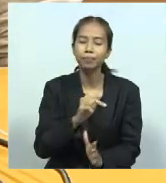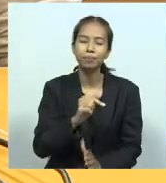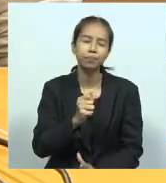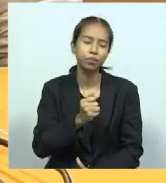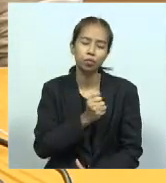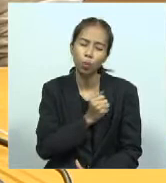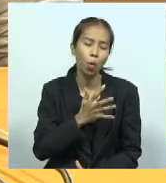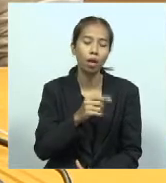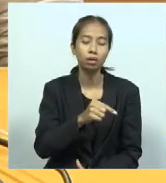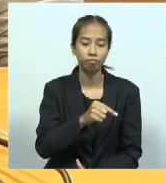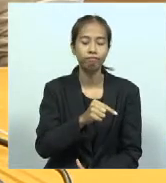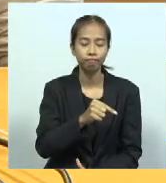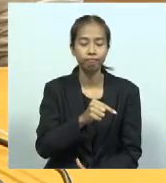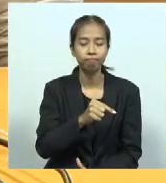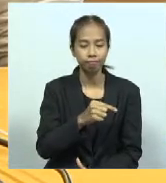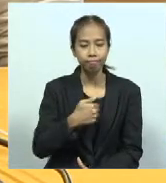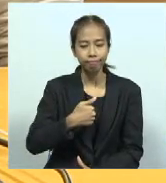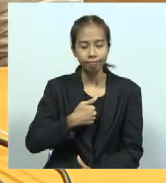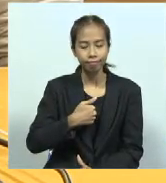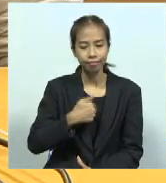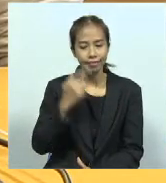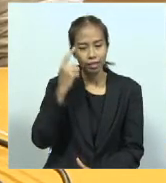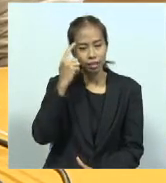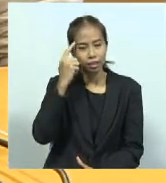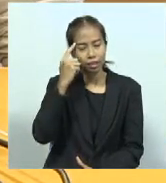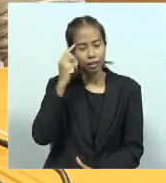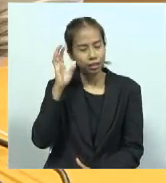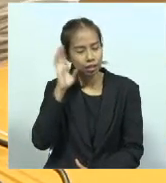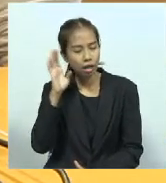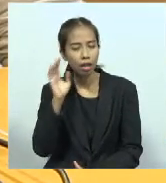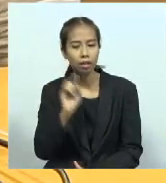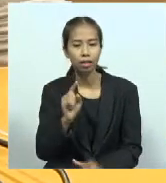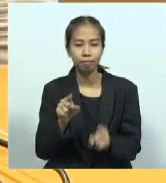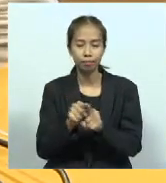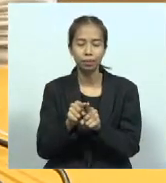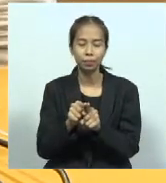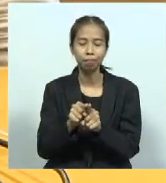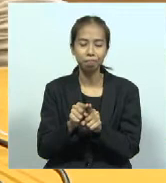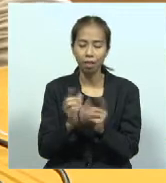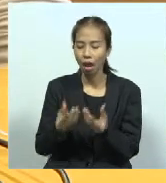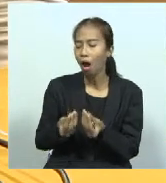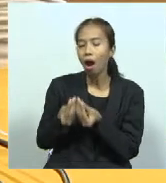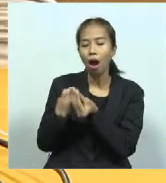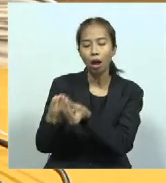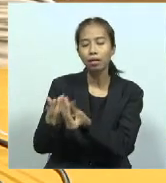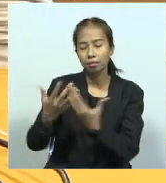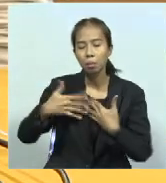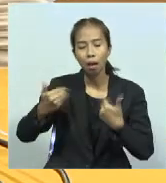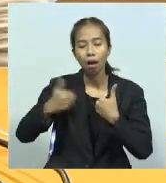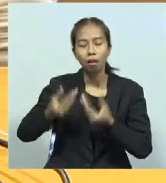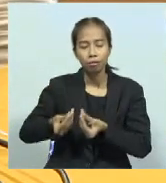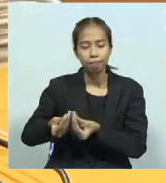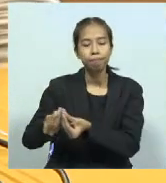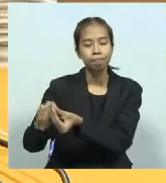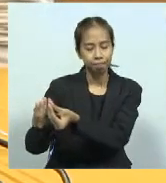ชื่อว่ามันเป็นสิ่งที่ดีที่สุดสำหรับเขาจริงๆนะครับ